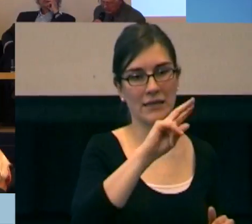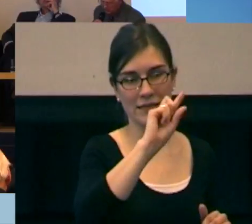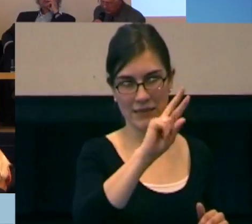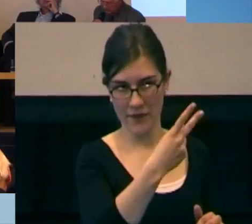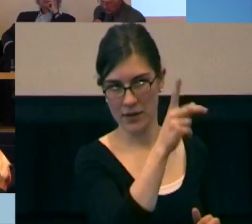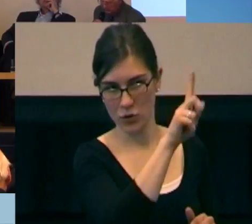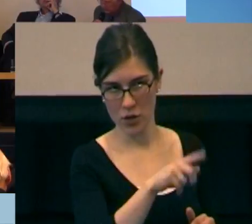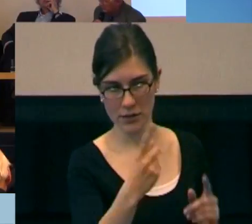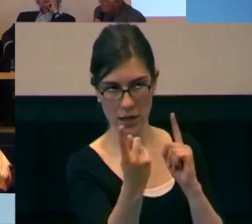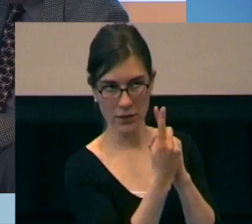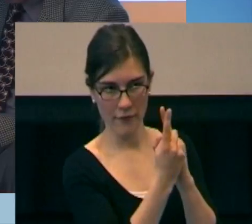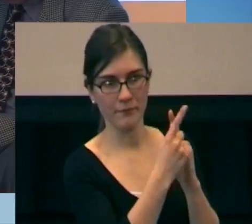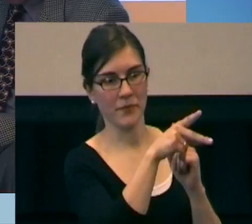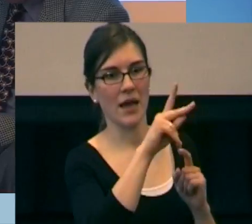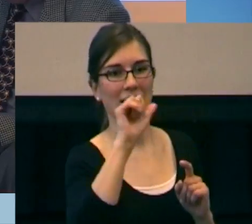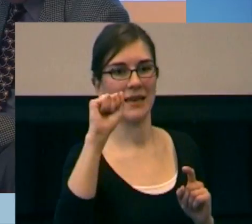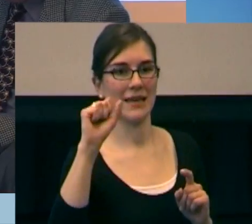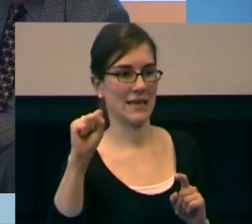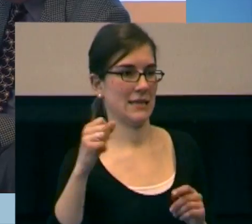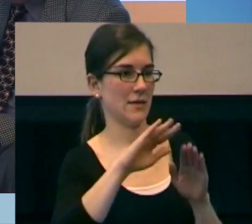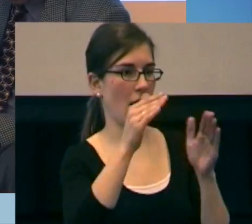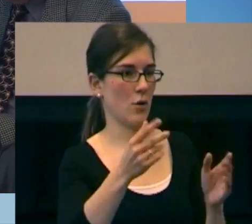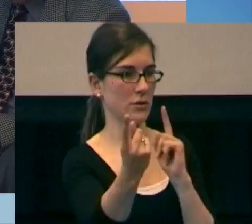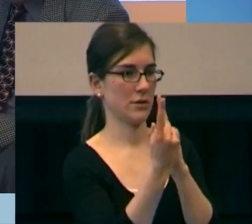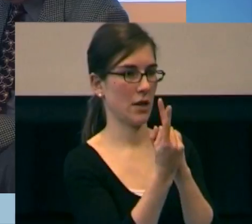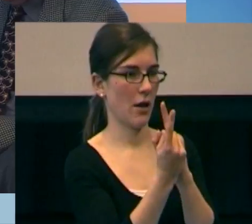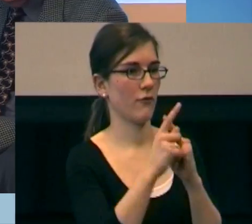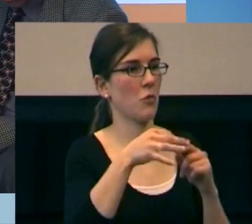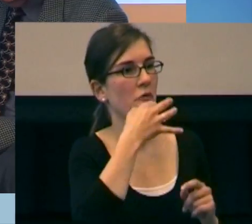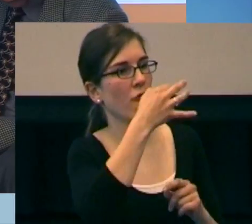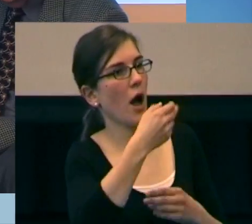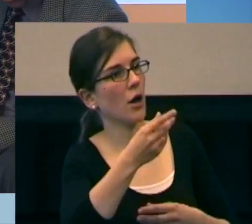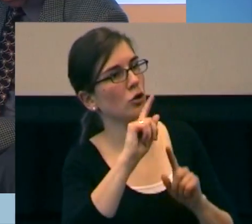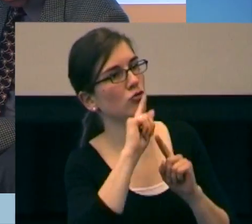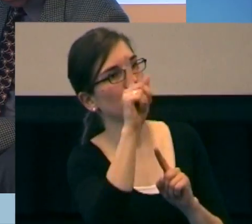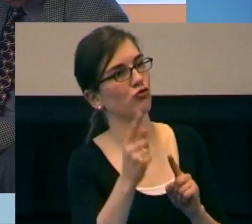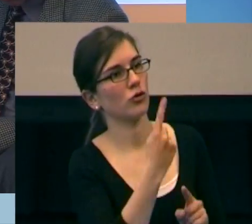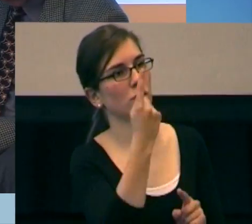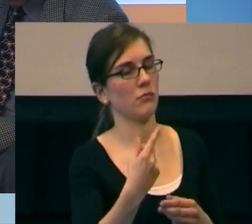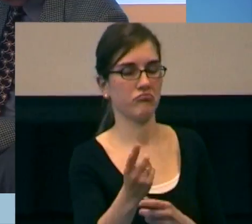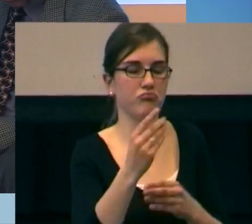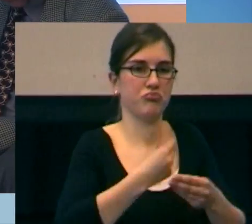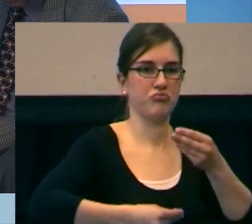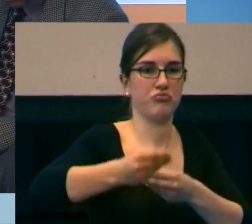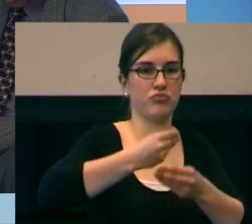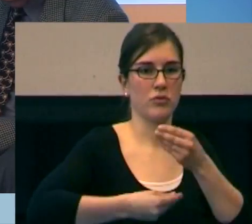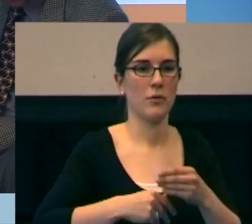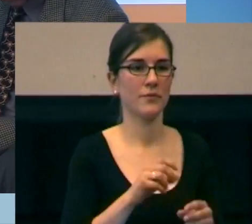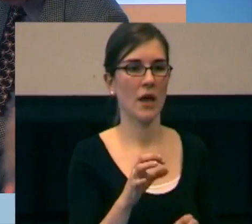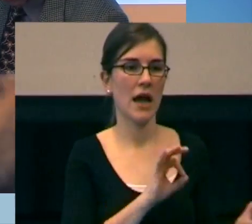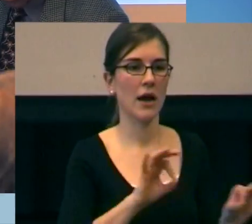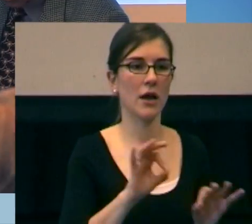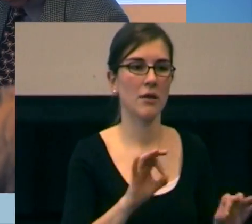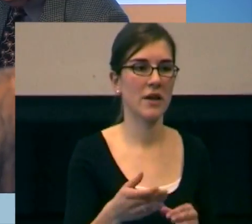am Selbsthilfetreff Punkt KISS zum Erfahrungsaustausch mit Fragestunde. Unregelmäßig werden Fachreferenten